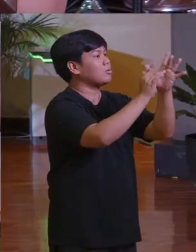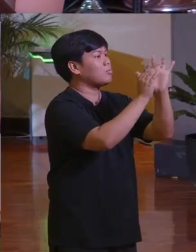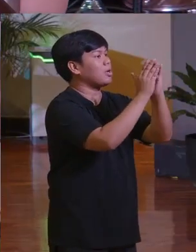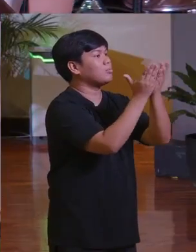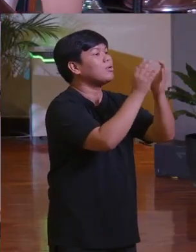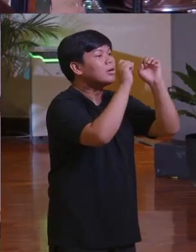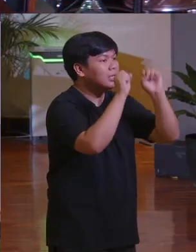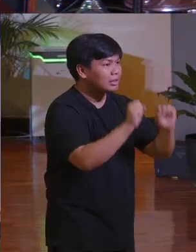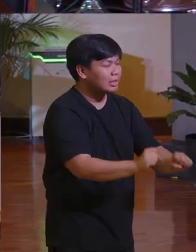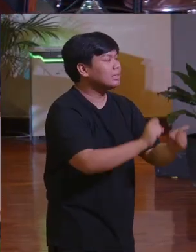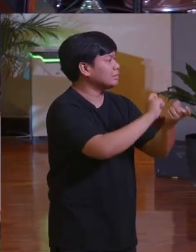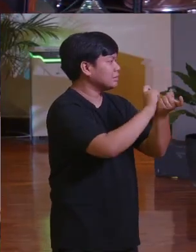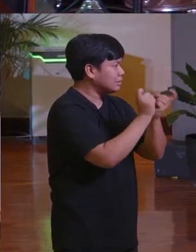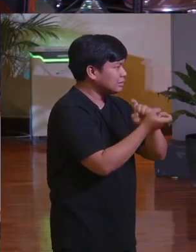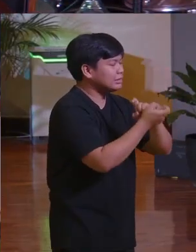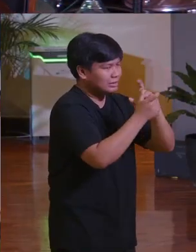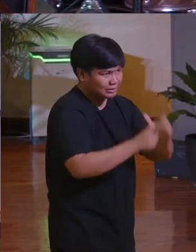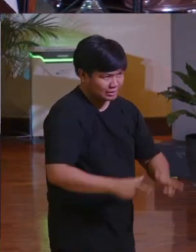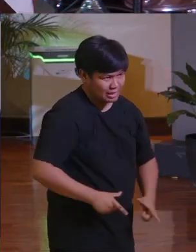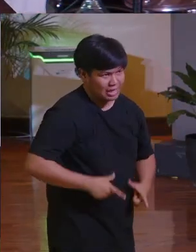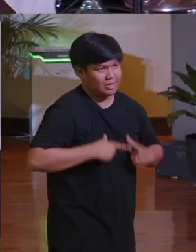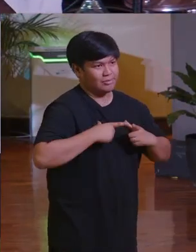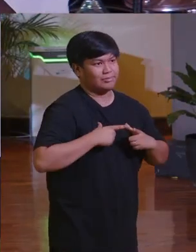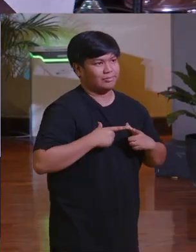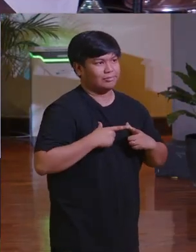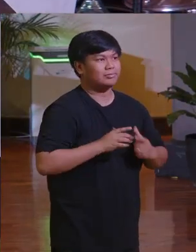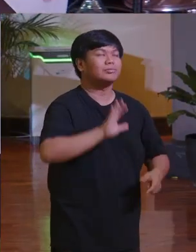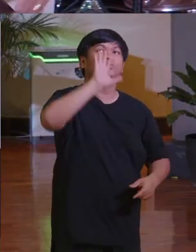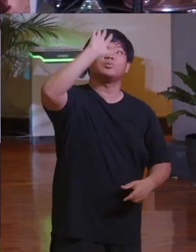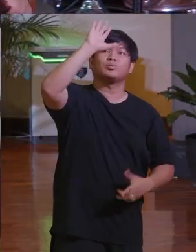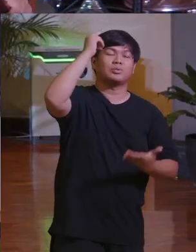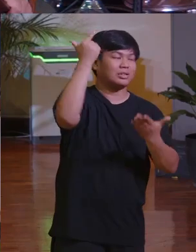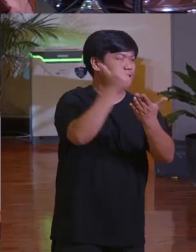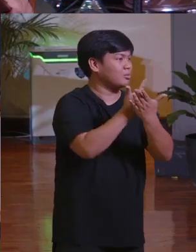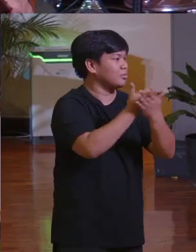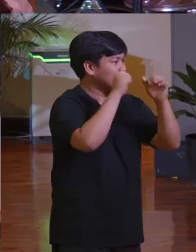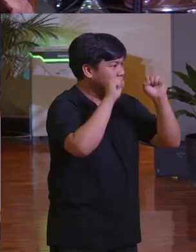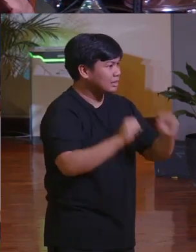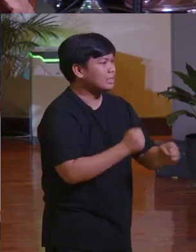kaibigan. Ang kanyang gospel ang magliligtas sa kanila.